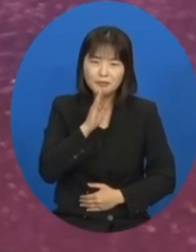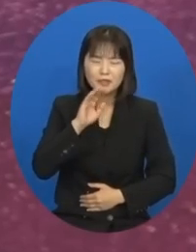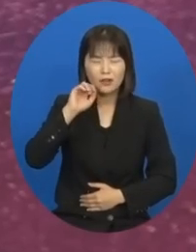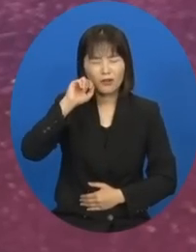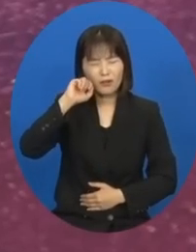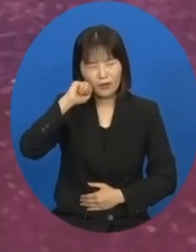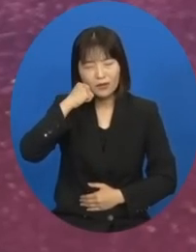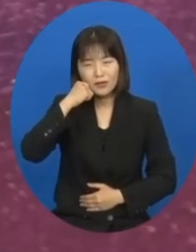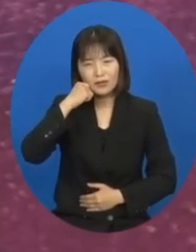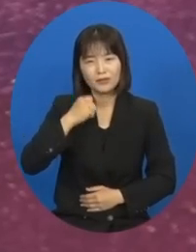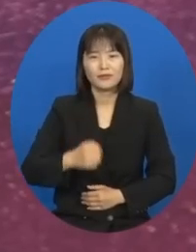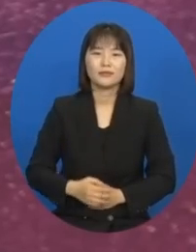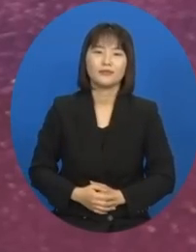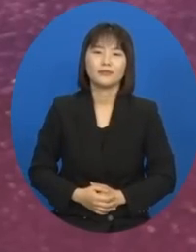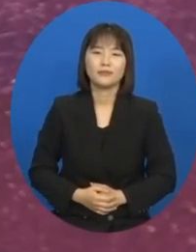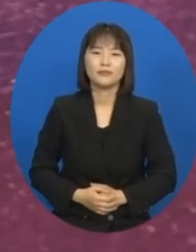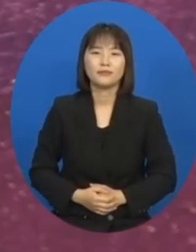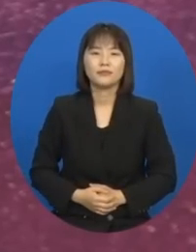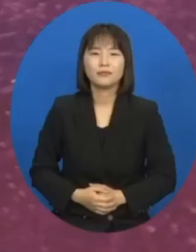것이에요